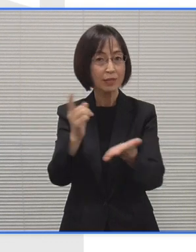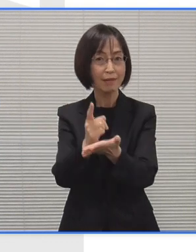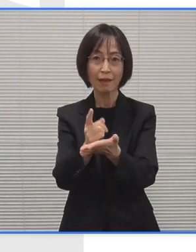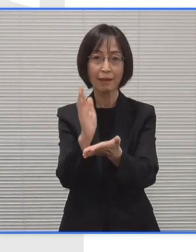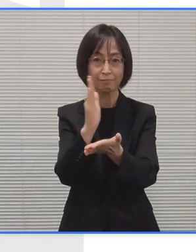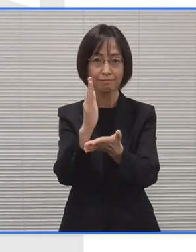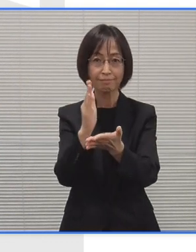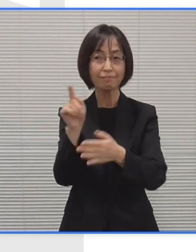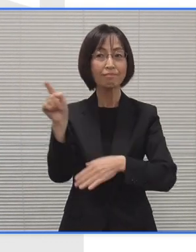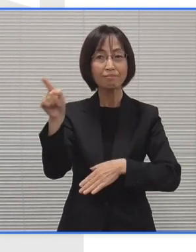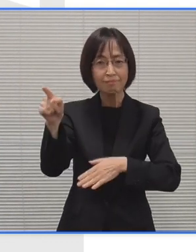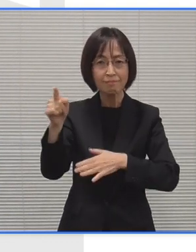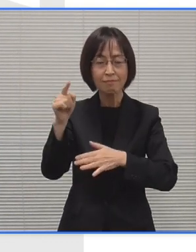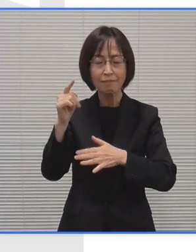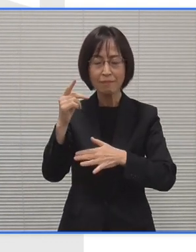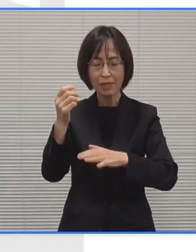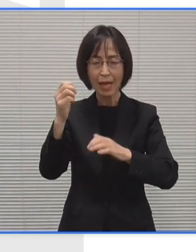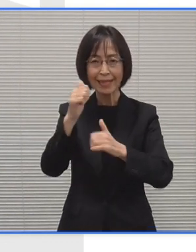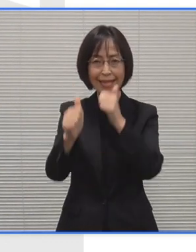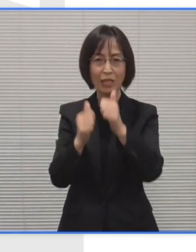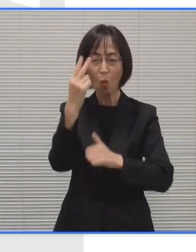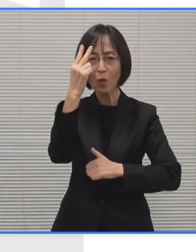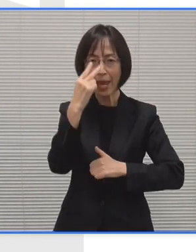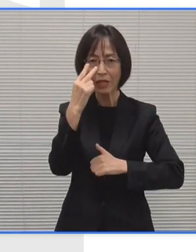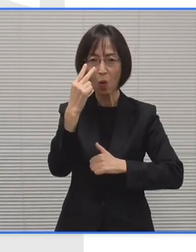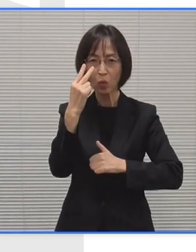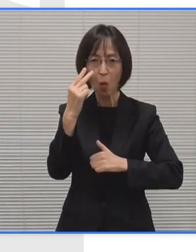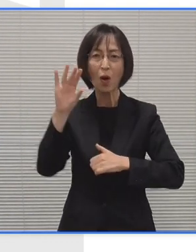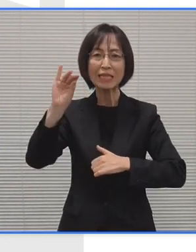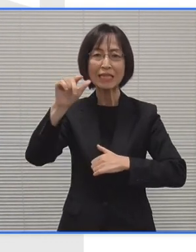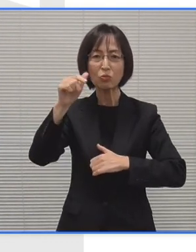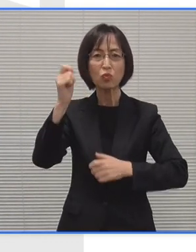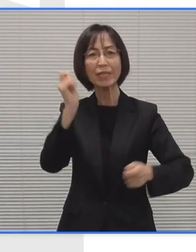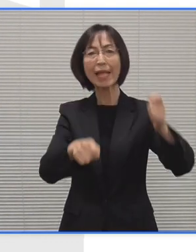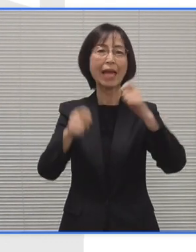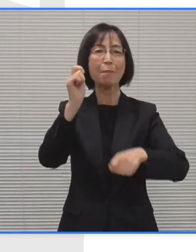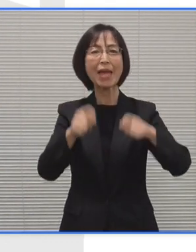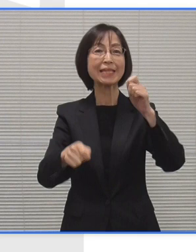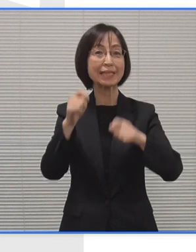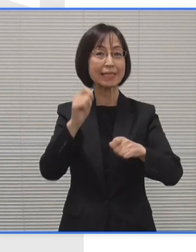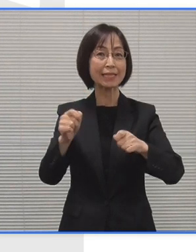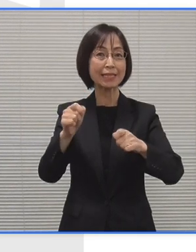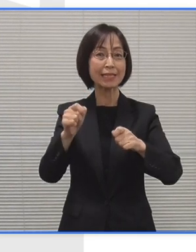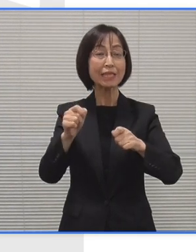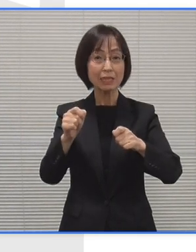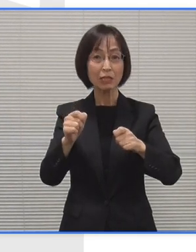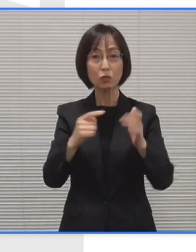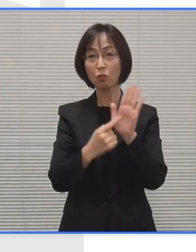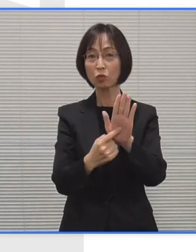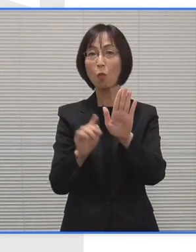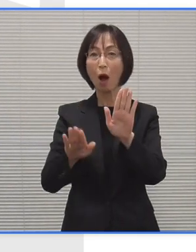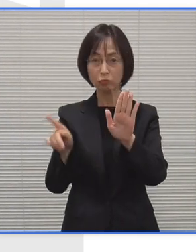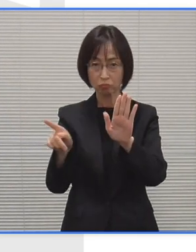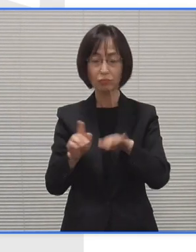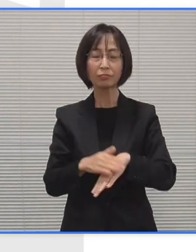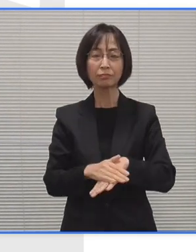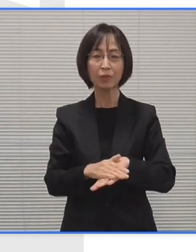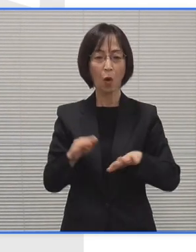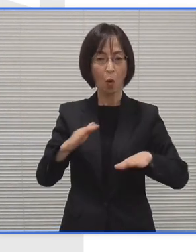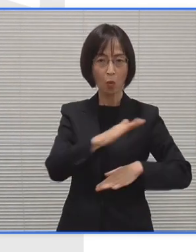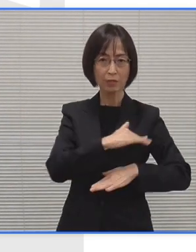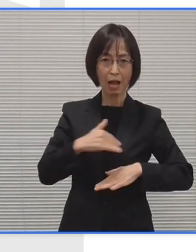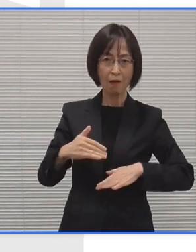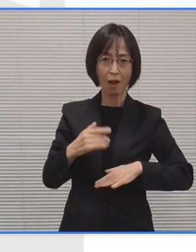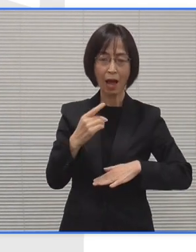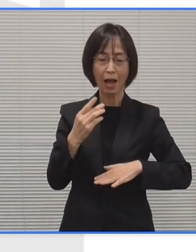て、秩父の伝統芸能である秩父屋台囃子というのが披露されたり、こちらからは伝統工芸士